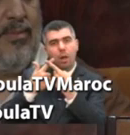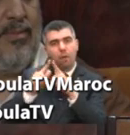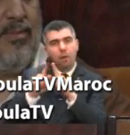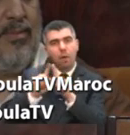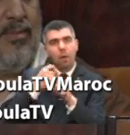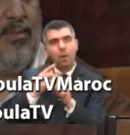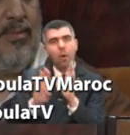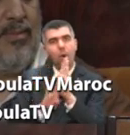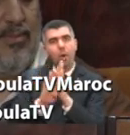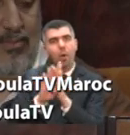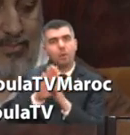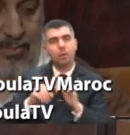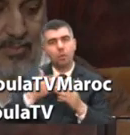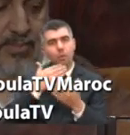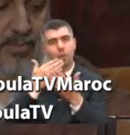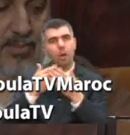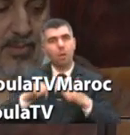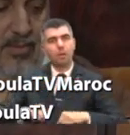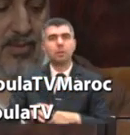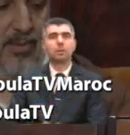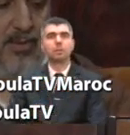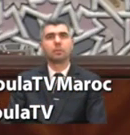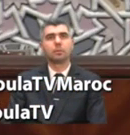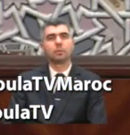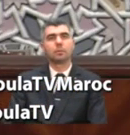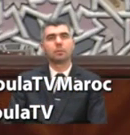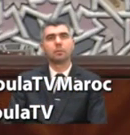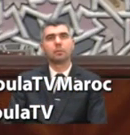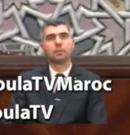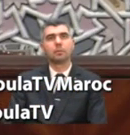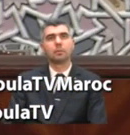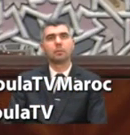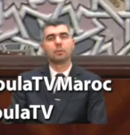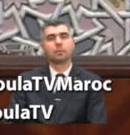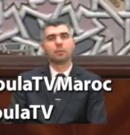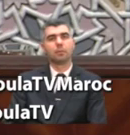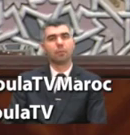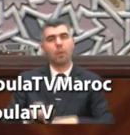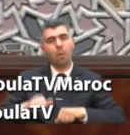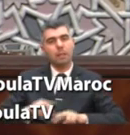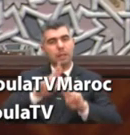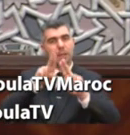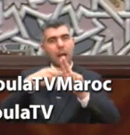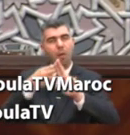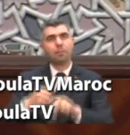مجال حقوق الإنسان، وشكرا سيد وزير. كلمة لكم سيد وزير الدولة، تفضلوا.